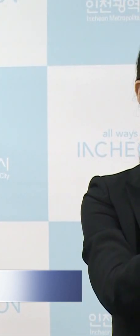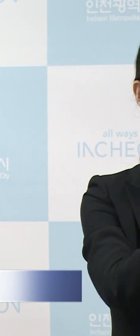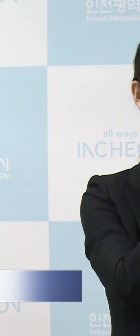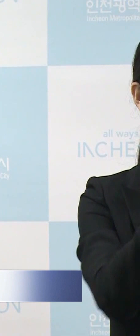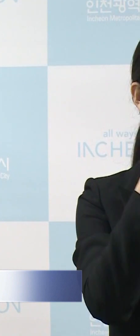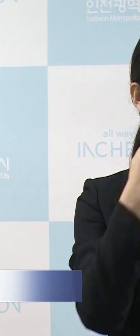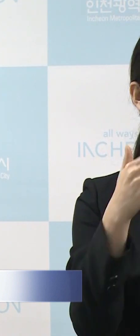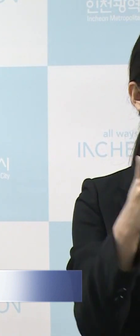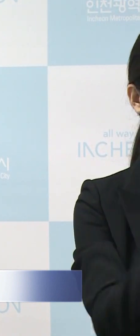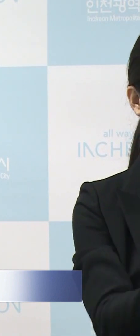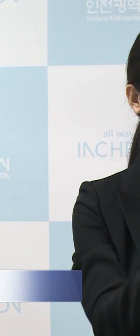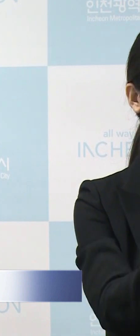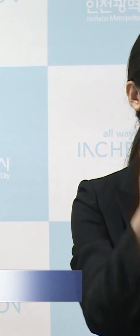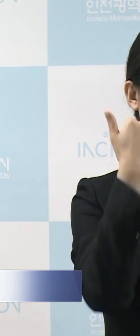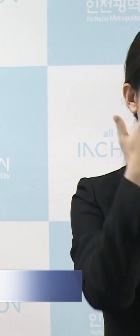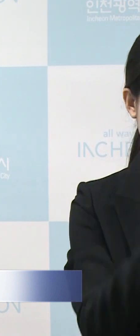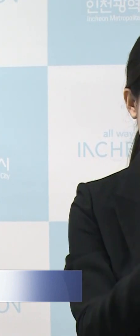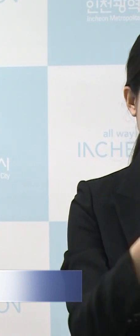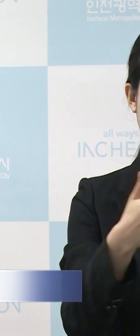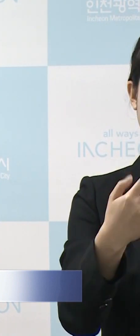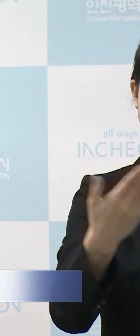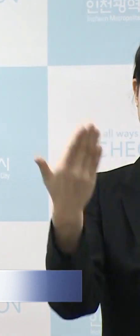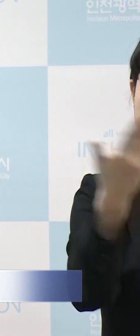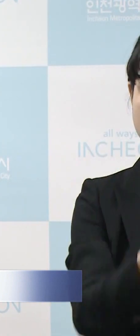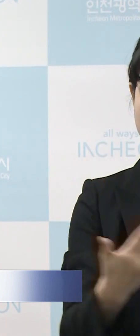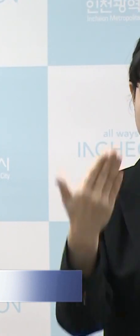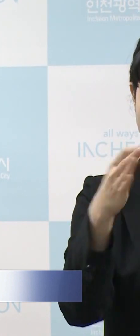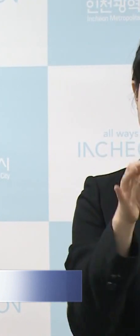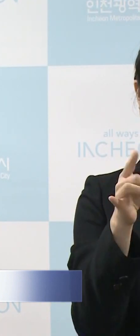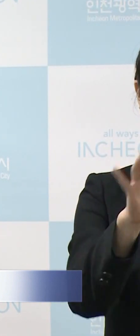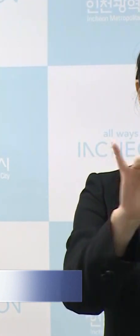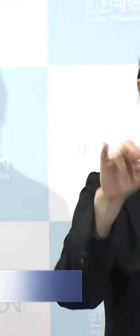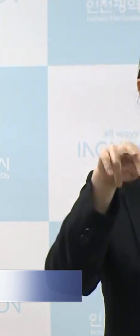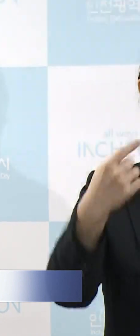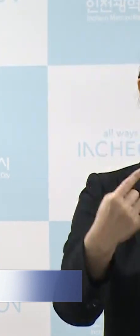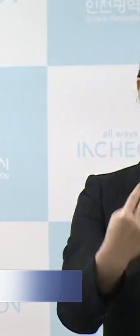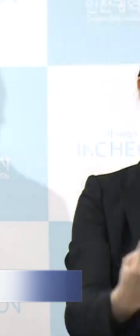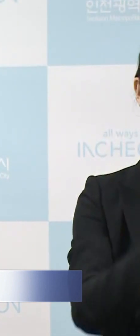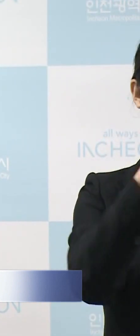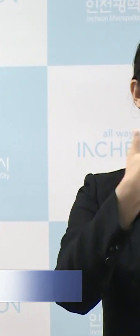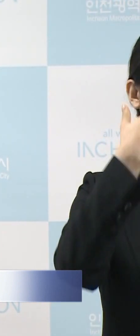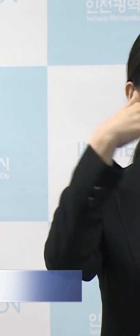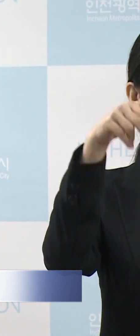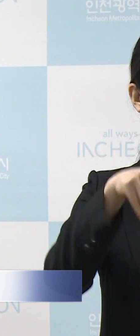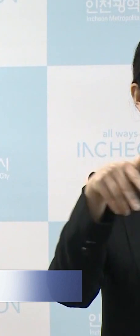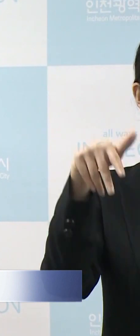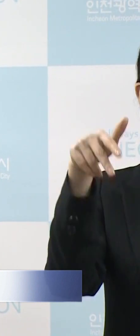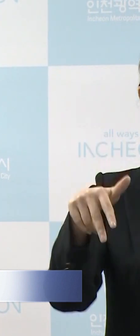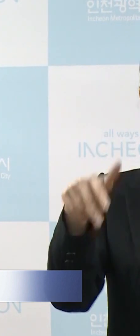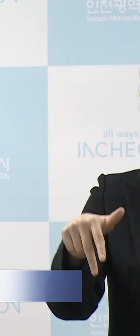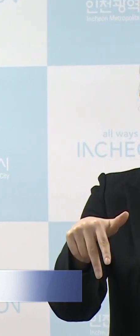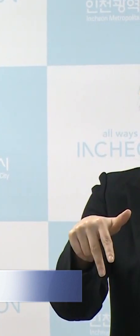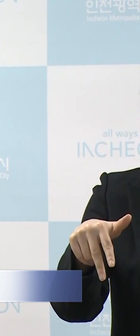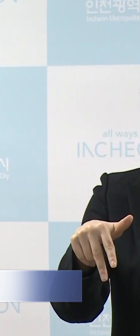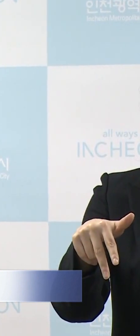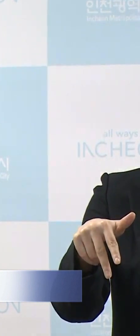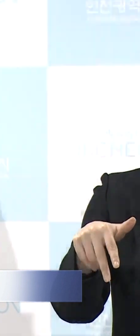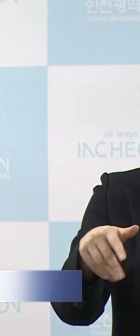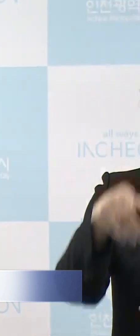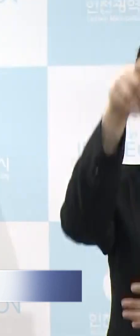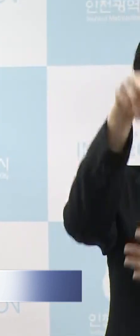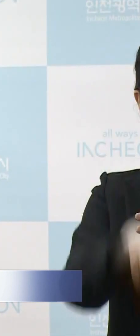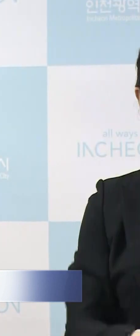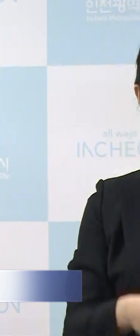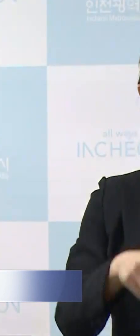구로구 에이스보험 콜센터 직원의 직장 동료 명단을 구로구 보건소를 통해 확보하였고 이를 통해